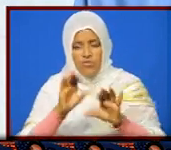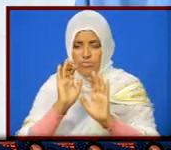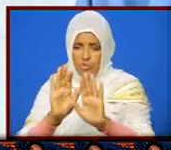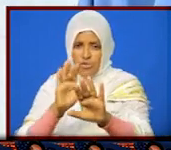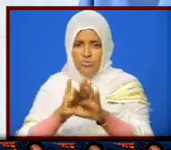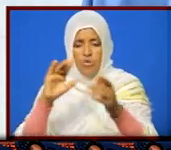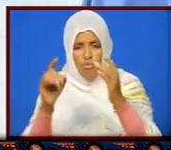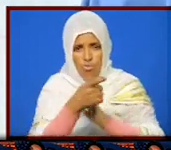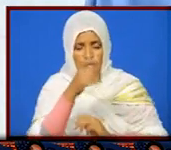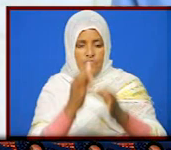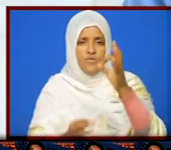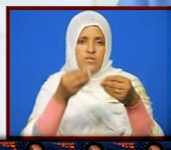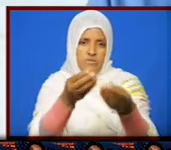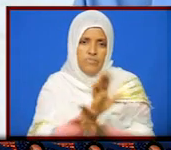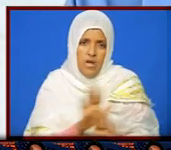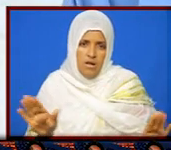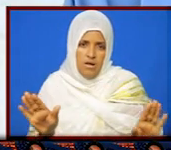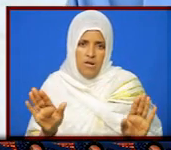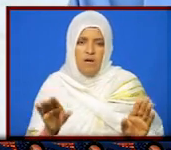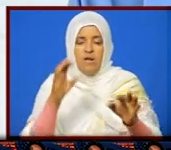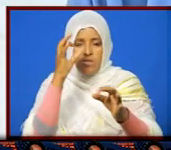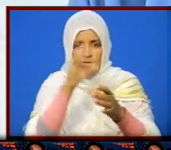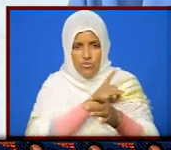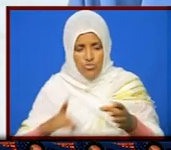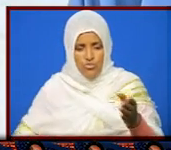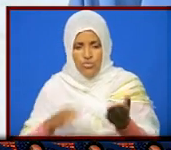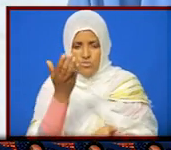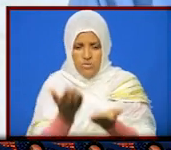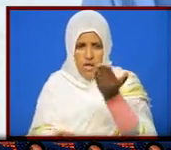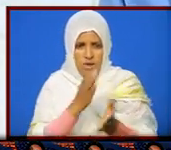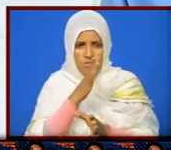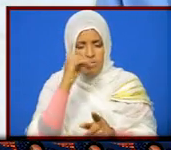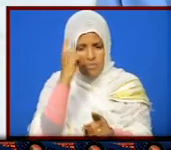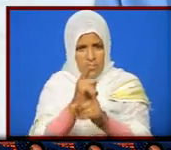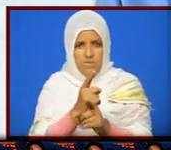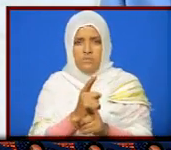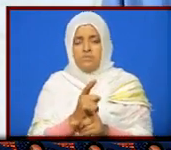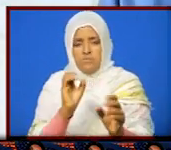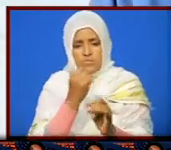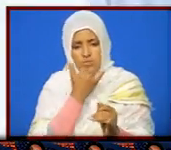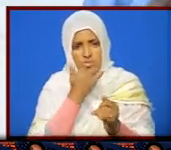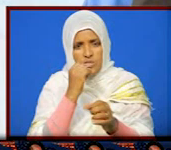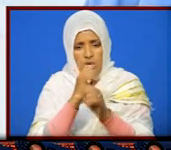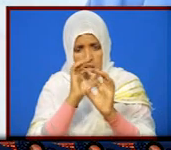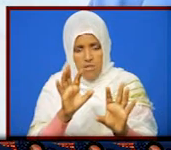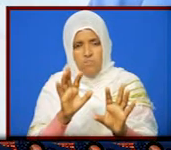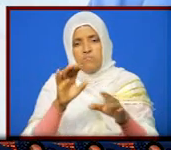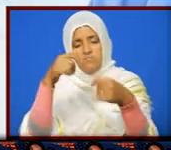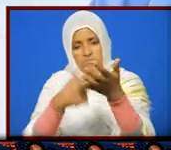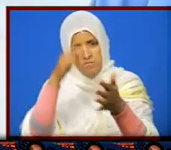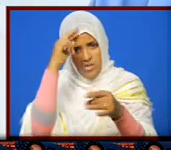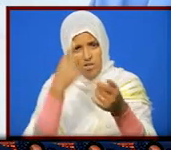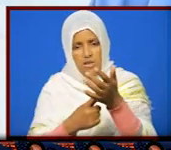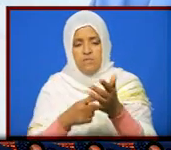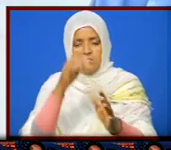ያደረጉት በእነሱ ላይ ሆኖ ፍርድ ነው የሰጠው። በቃ ፍርድ ነው የሰጠው። ክርስቶስ ሳያዳላ ምንም ያደረጉት ስላልነበረ፣ ስለዚህ